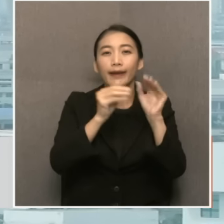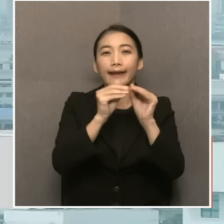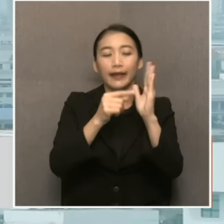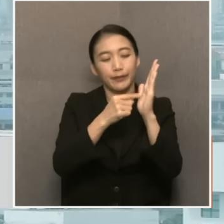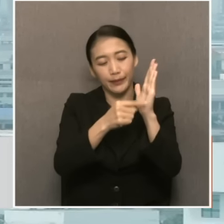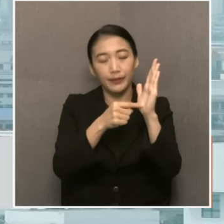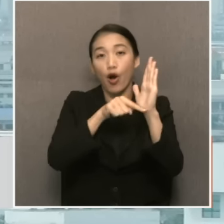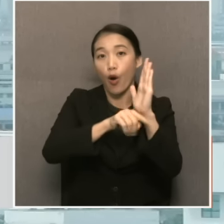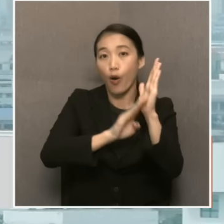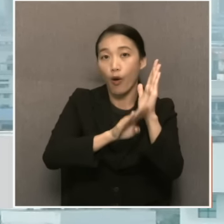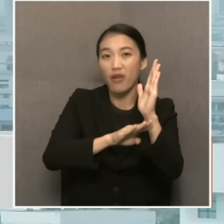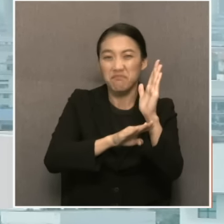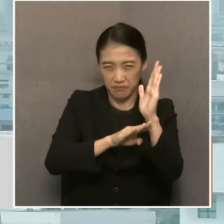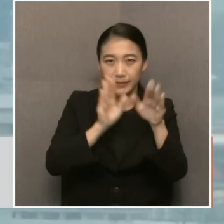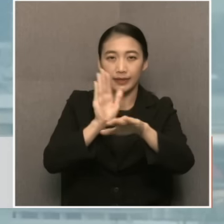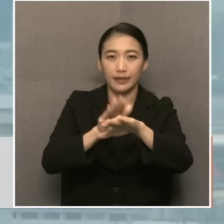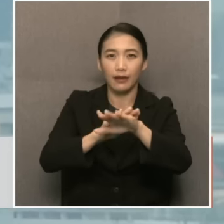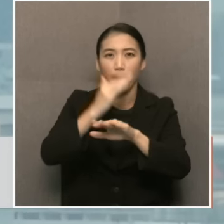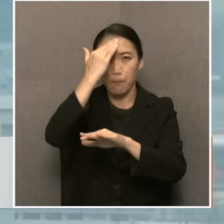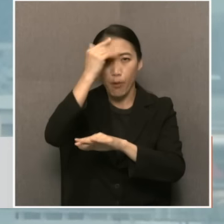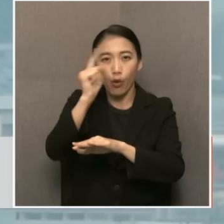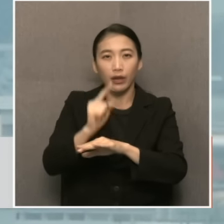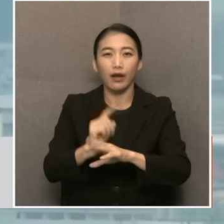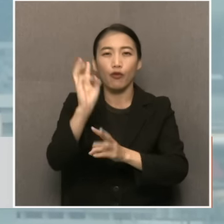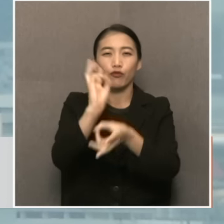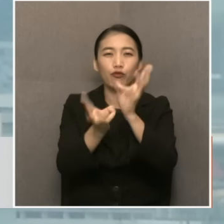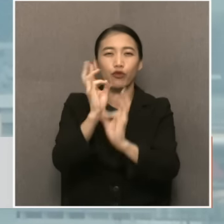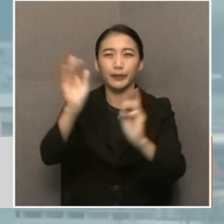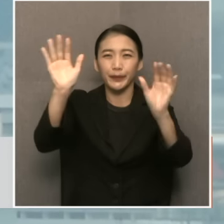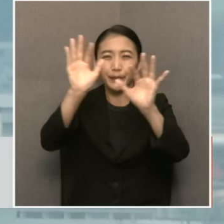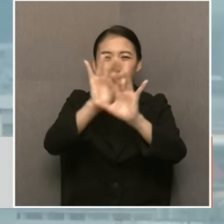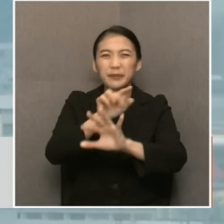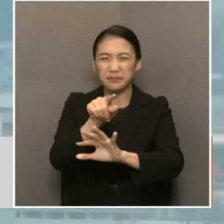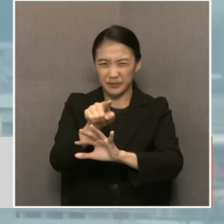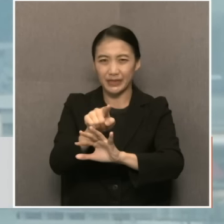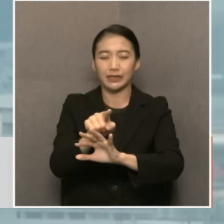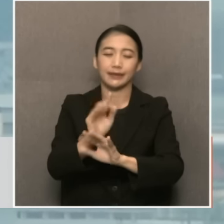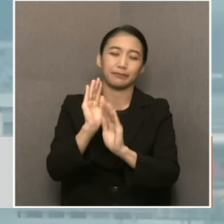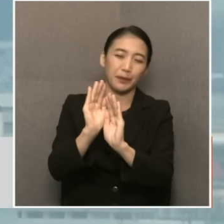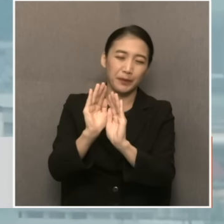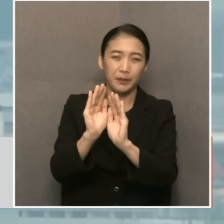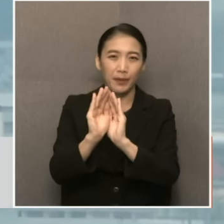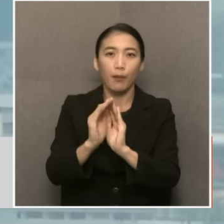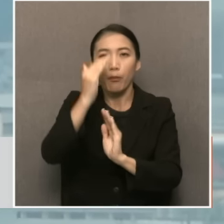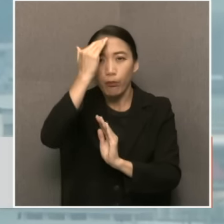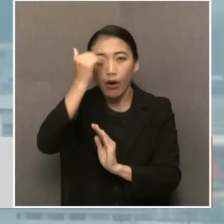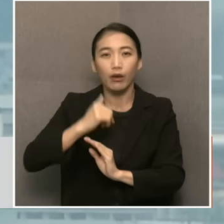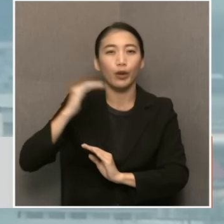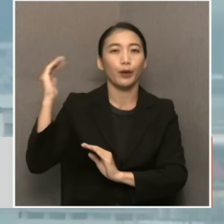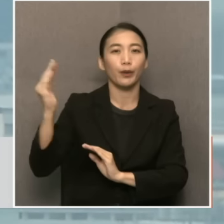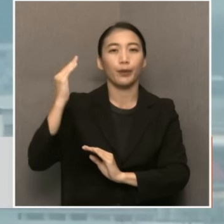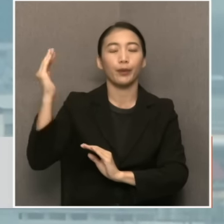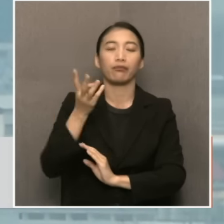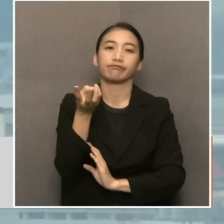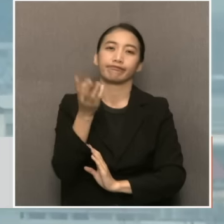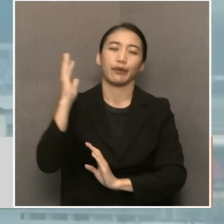เนื่องจากยังมีการสะสมของฝุ่นละอองหมอกควันในระดับปานกลางถึงมากเนื่องจากลมที่พัดปกคลุมมีกำลังอ่อนล